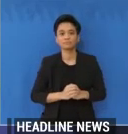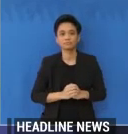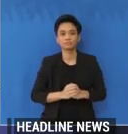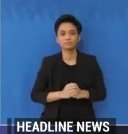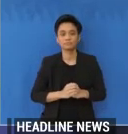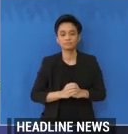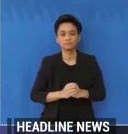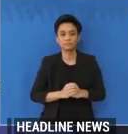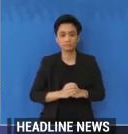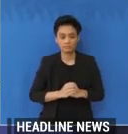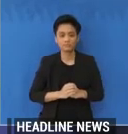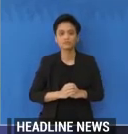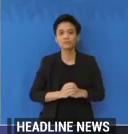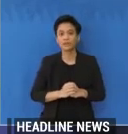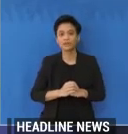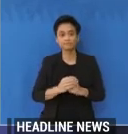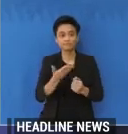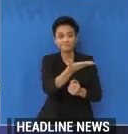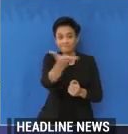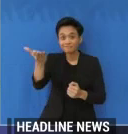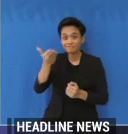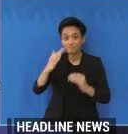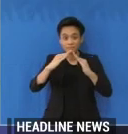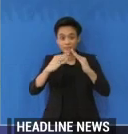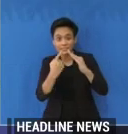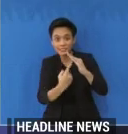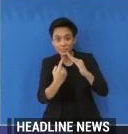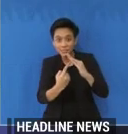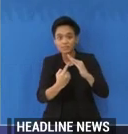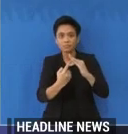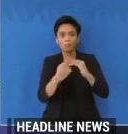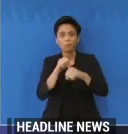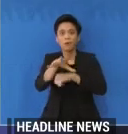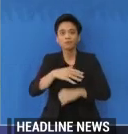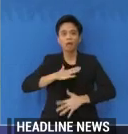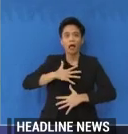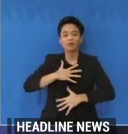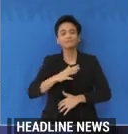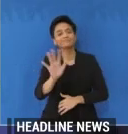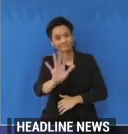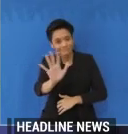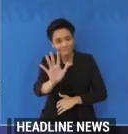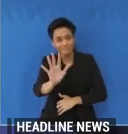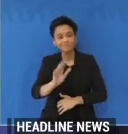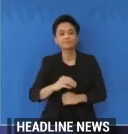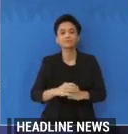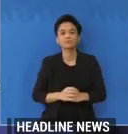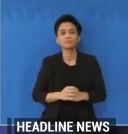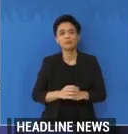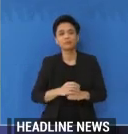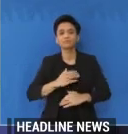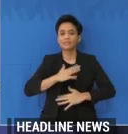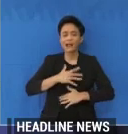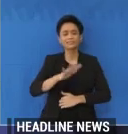akan diawasi petugas kesehatan melalui platform telemedis dengan konsultasi jarak jauh. Masyarakat tidak perlu khawatir jika